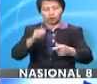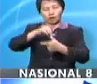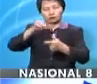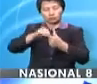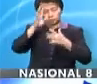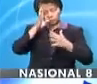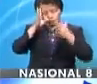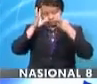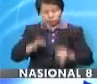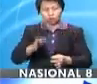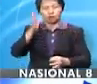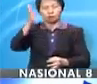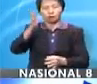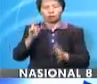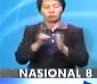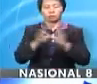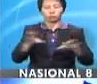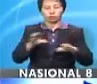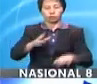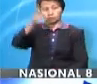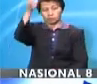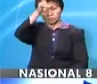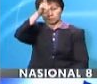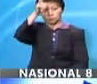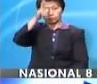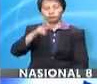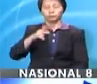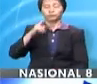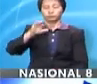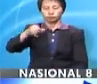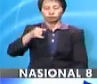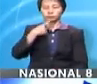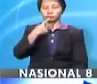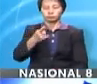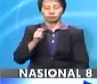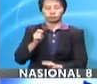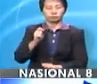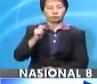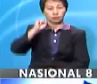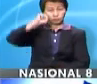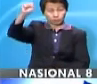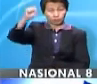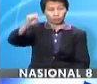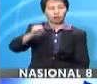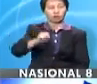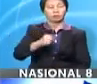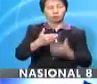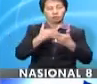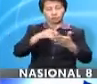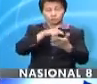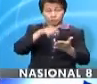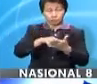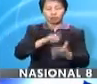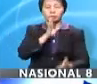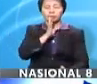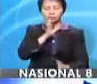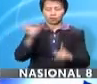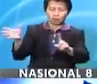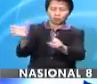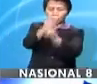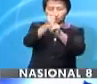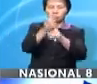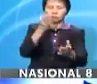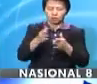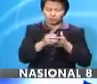atau keputusan yang akan diambil kerajaan. Pesuruhjaya Polis Sabah, Datuk Jalaluddin Abdul Rahman sebelum ini berkata penculikan